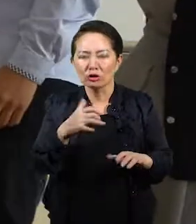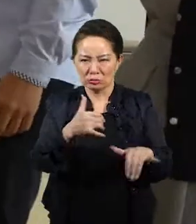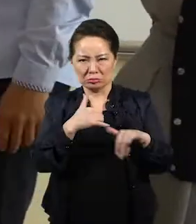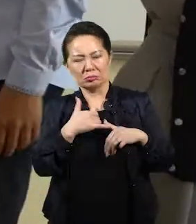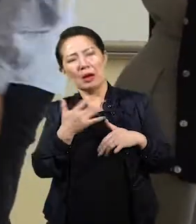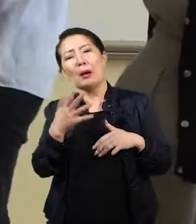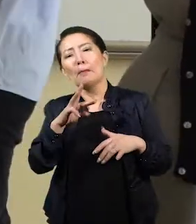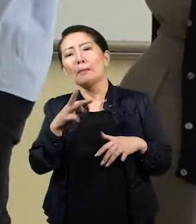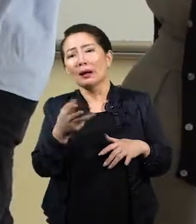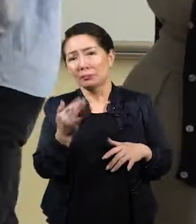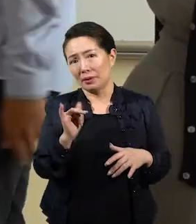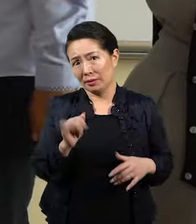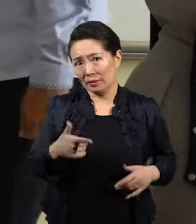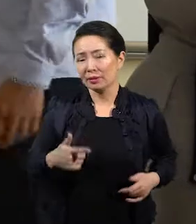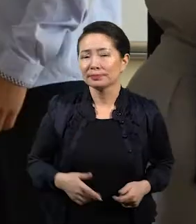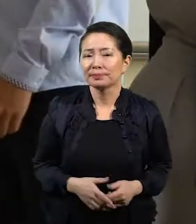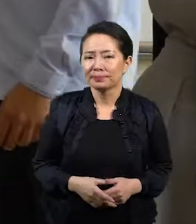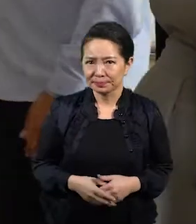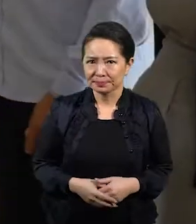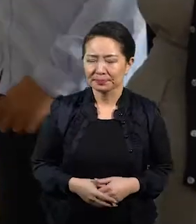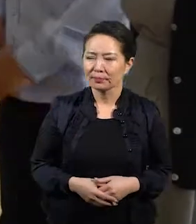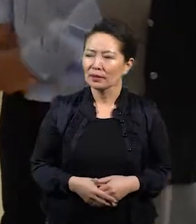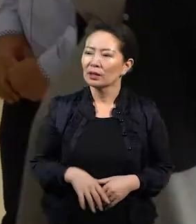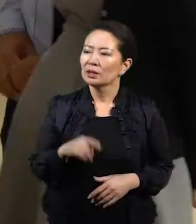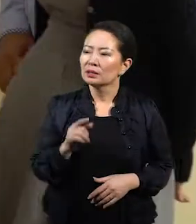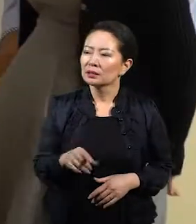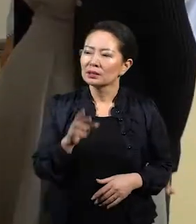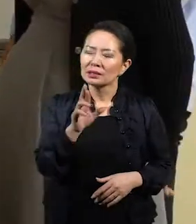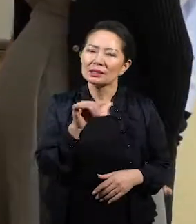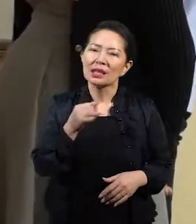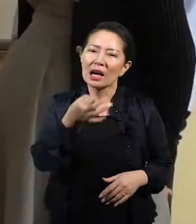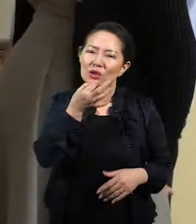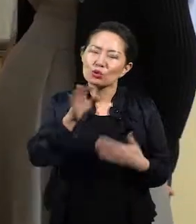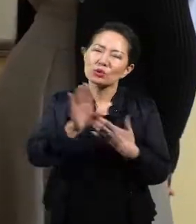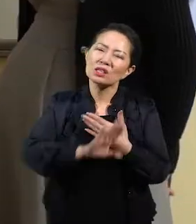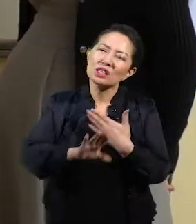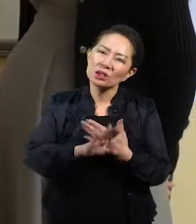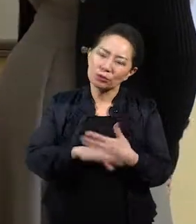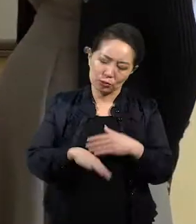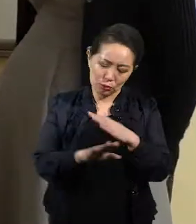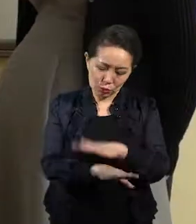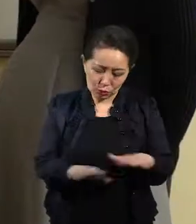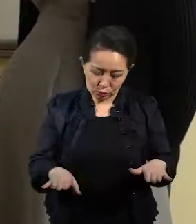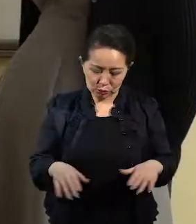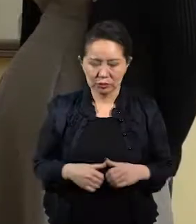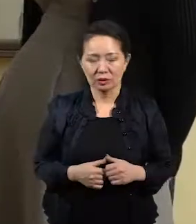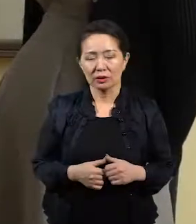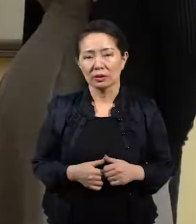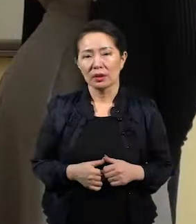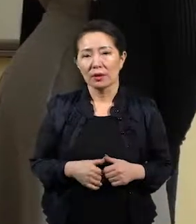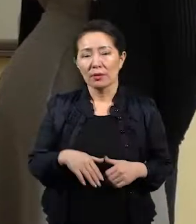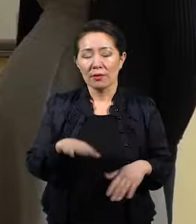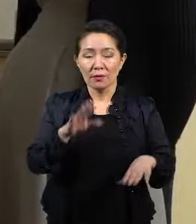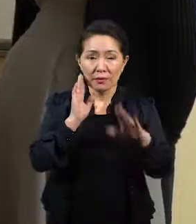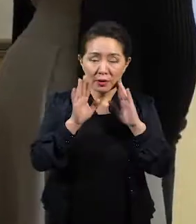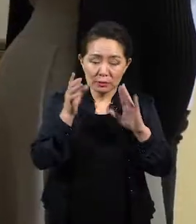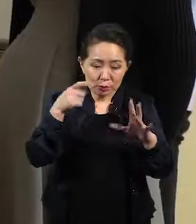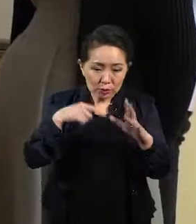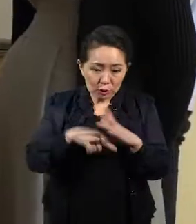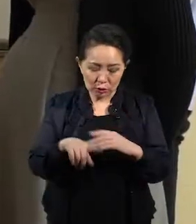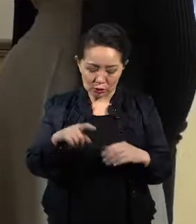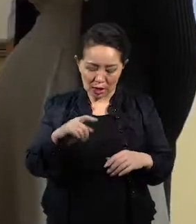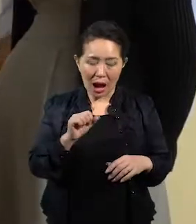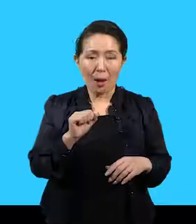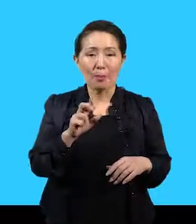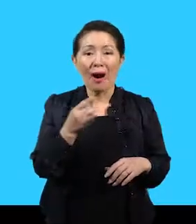өндөртэй. Тийм тэгээд яг яаж хэрэглэхээр сурагчид бид бүхэн нөгөө бот Facebook руу ороод бот гэдэг хувийн